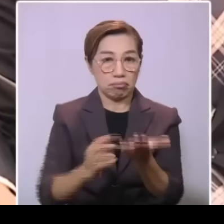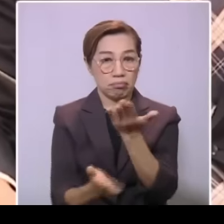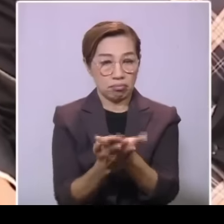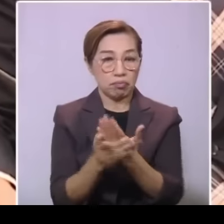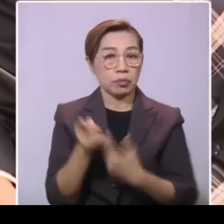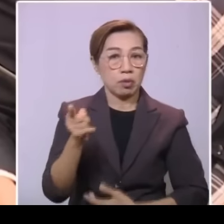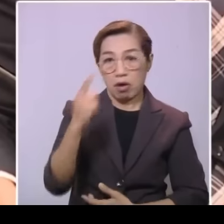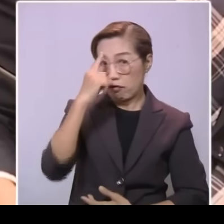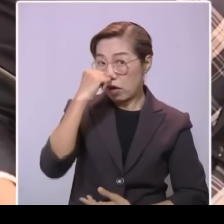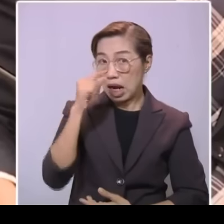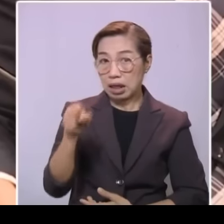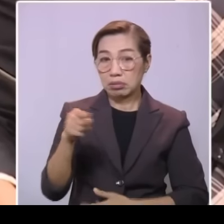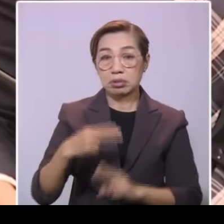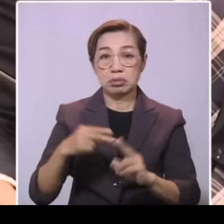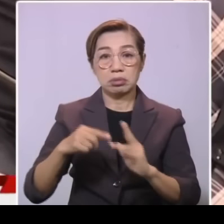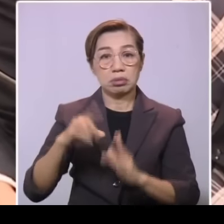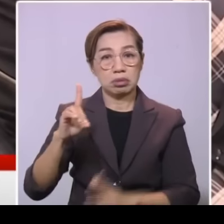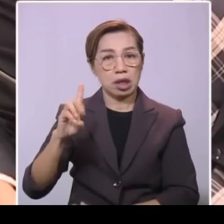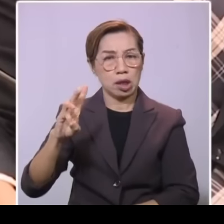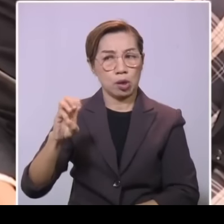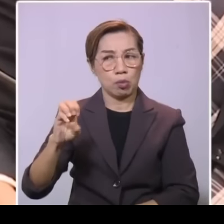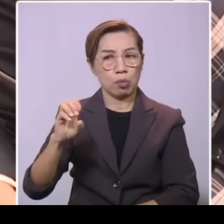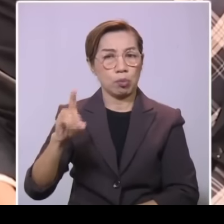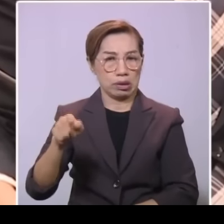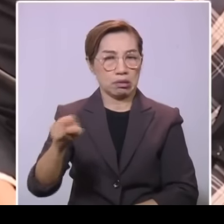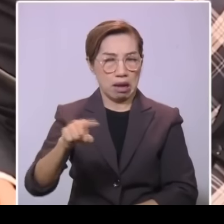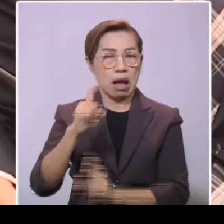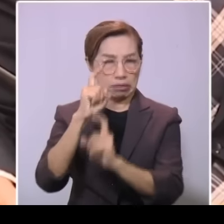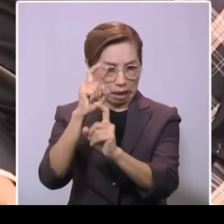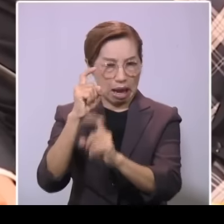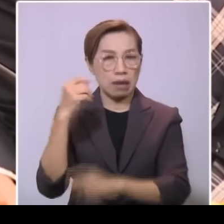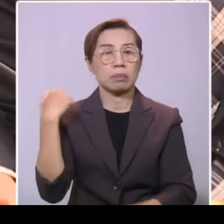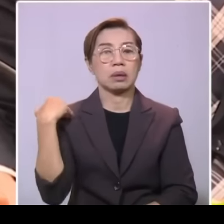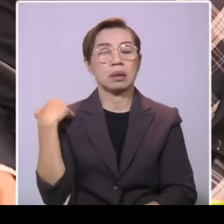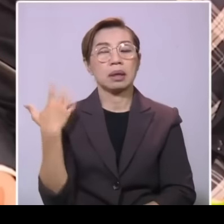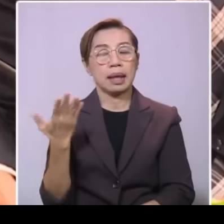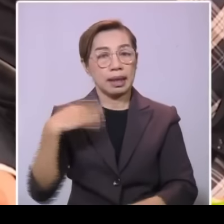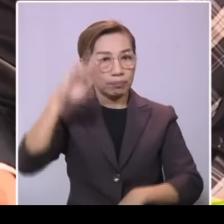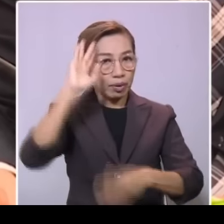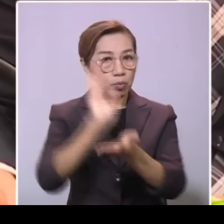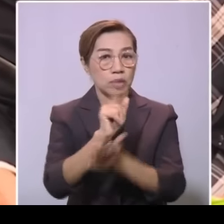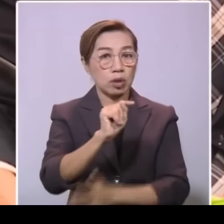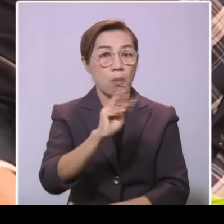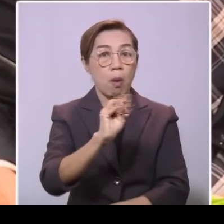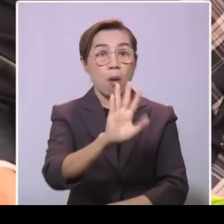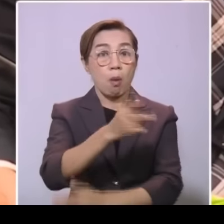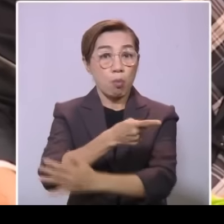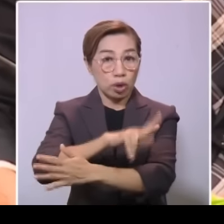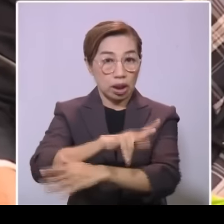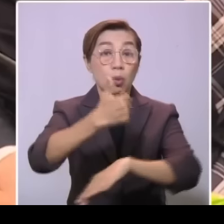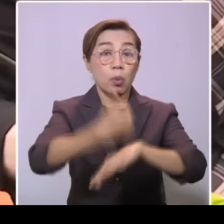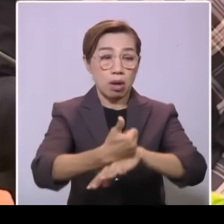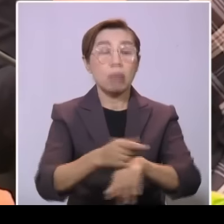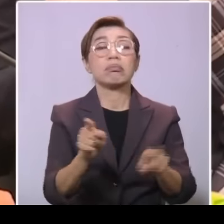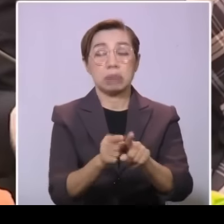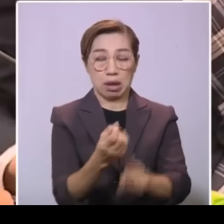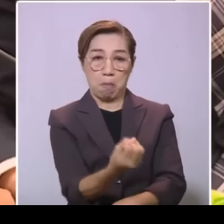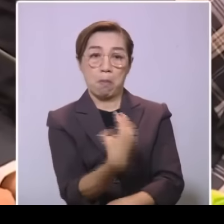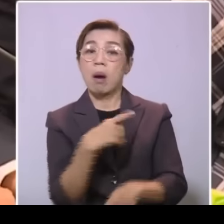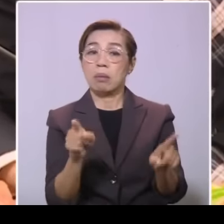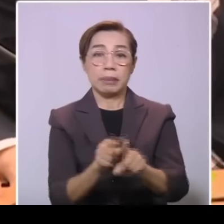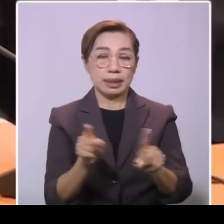กรรมของนายเดวิดเนี่ยคือน่าจะเป็นภัยรวมถึงทางผู้บังคับการตำรวจภูธรจังหวัดภูเก็ตเองท่านก็ยืนยันด้ว